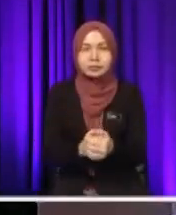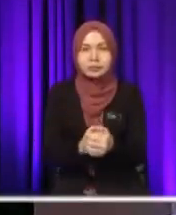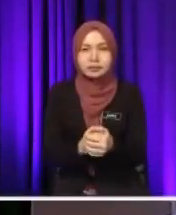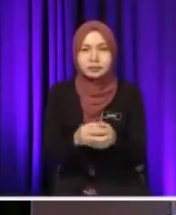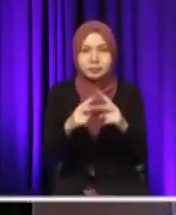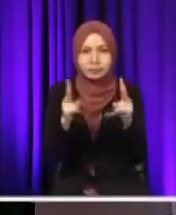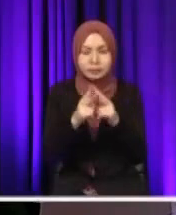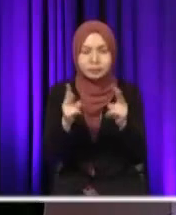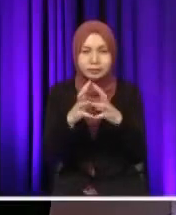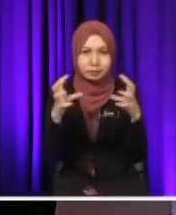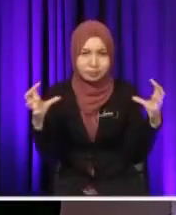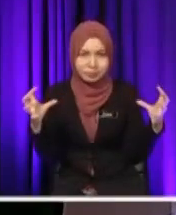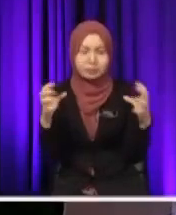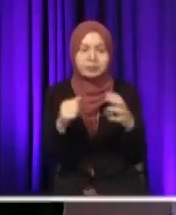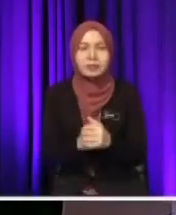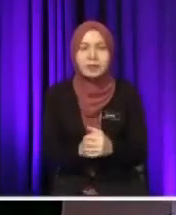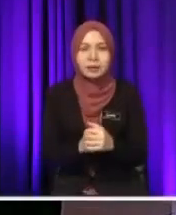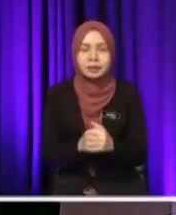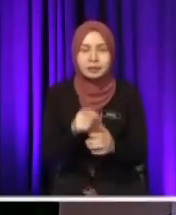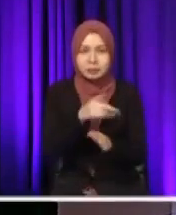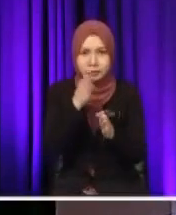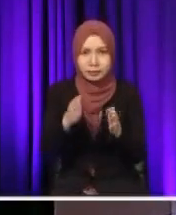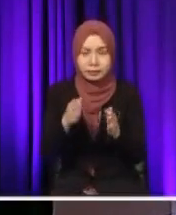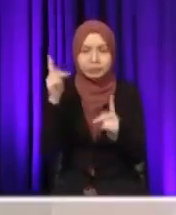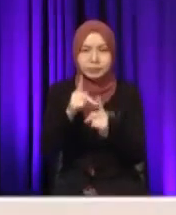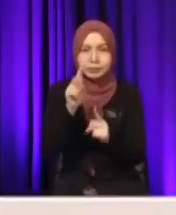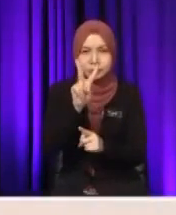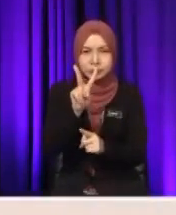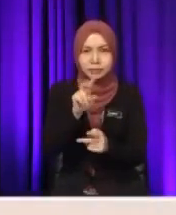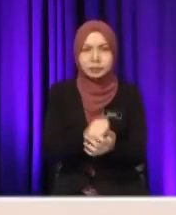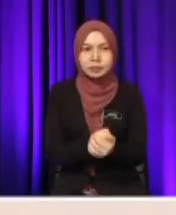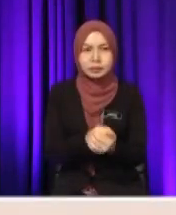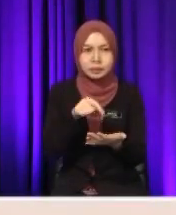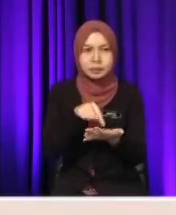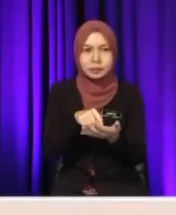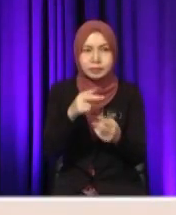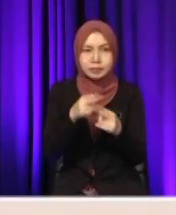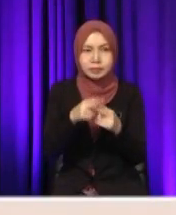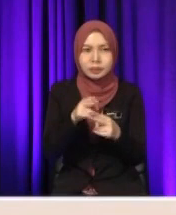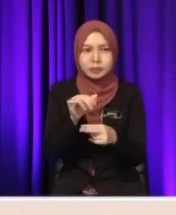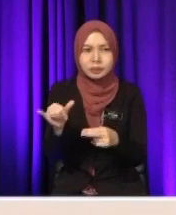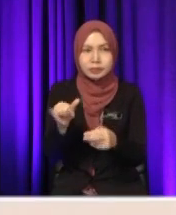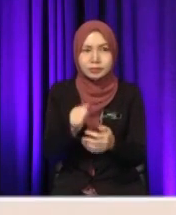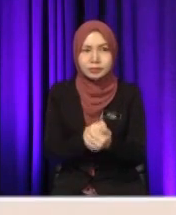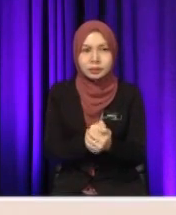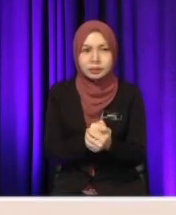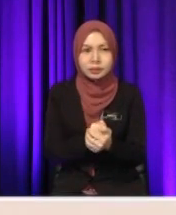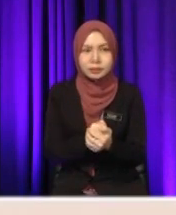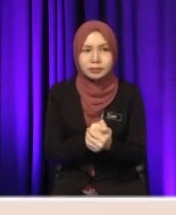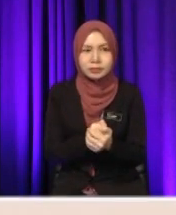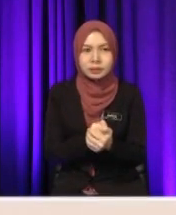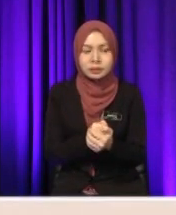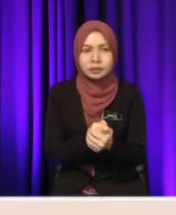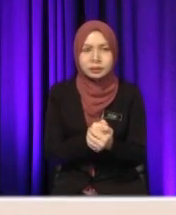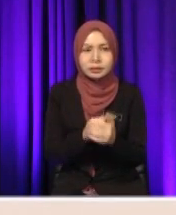kepada bahagian yang kedua. Kita kenali sebagai isi room. Isi room. Isi room kita nampak dekat situ